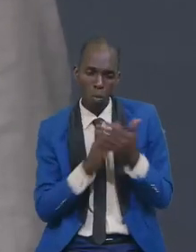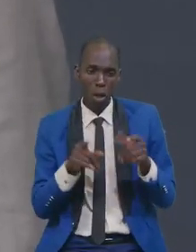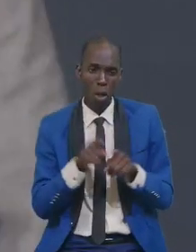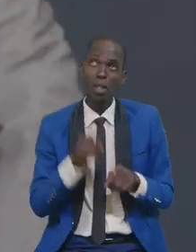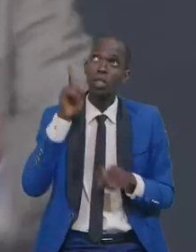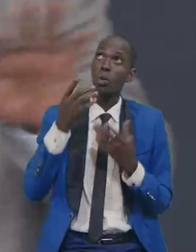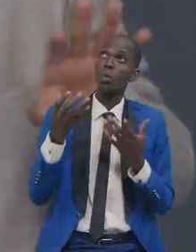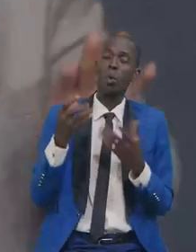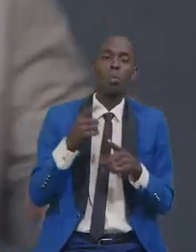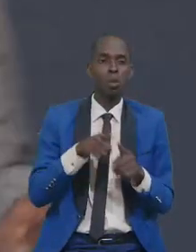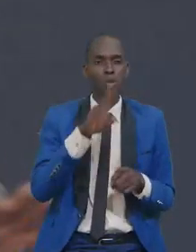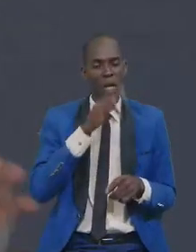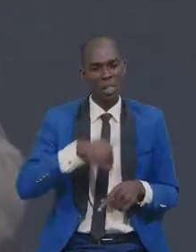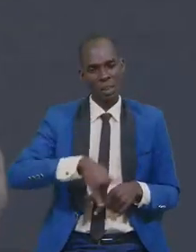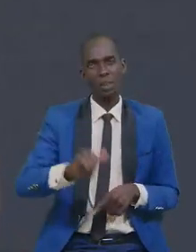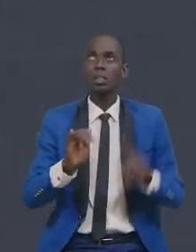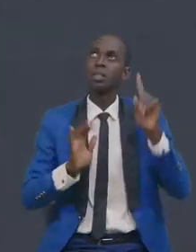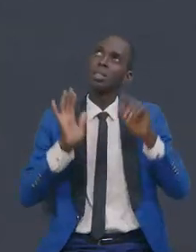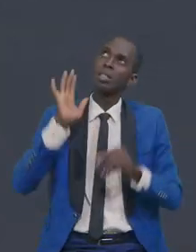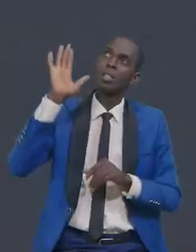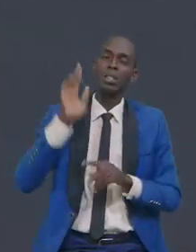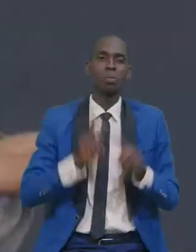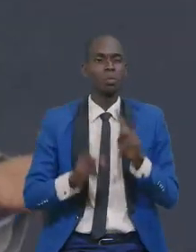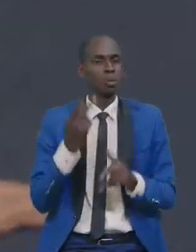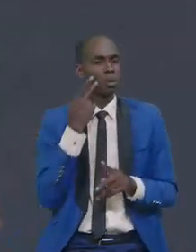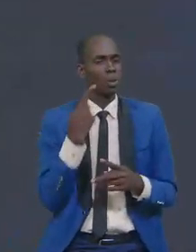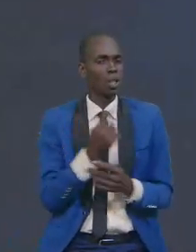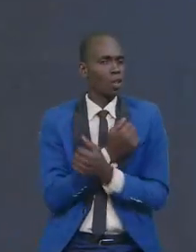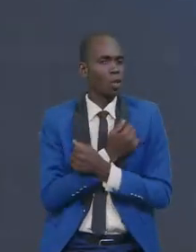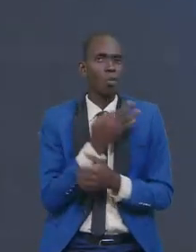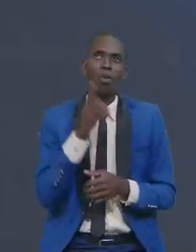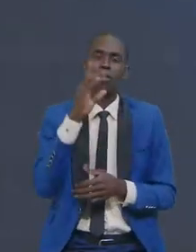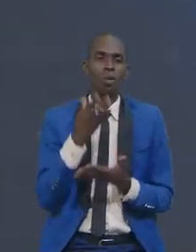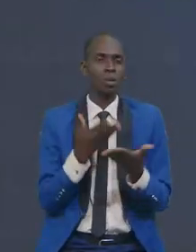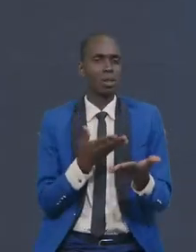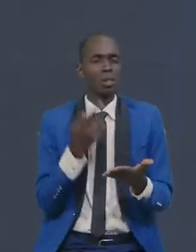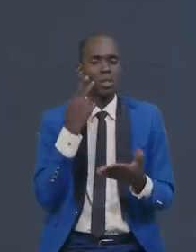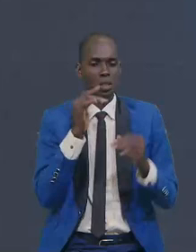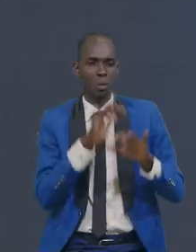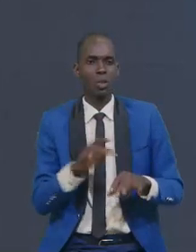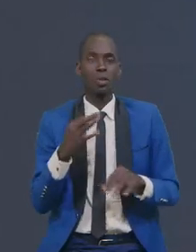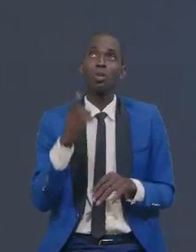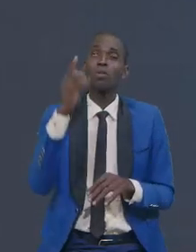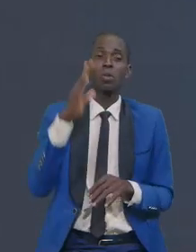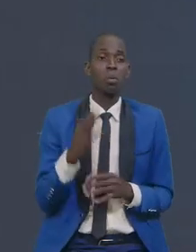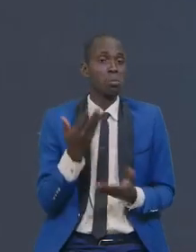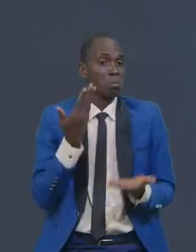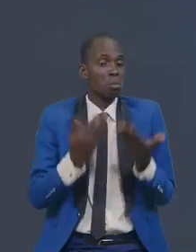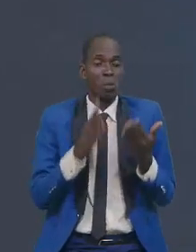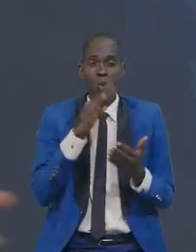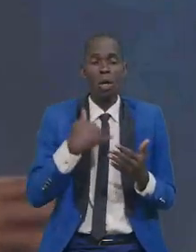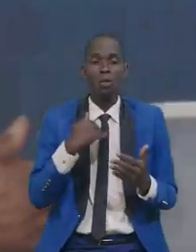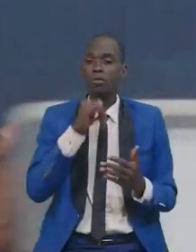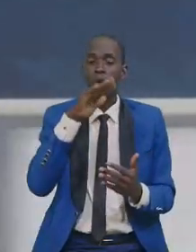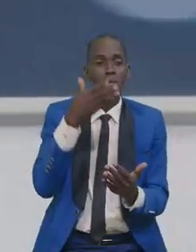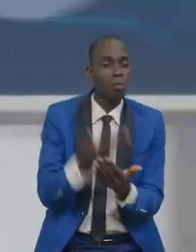maintenant, il est toujours mon peuple. Vous voyez l'amour de Dieu, vous voyez la miséricorde de Dieu. Même si nous ne sommes pas